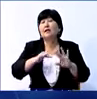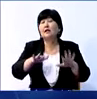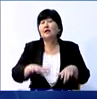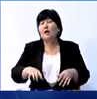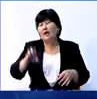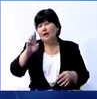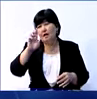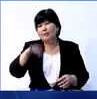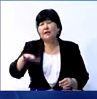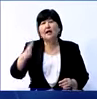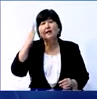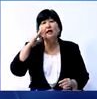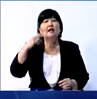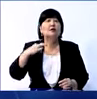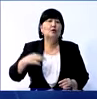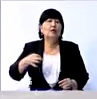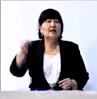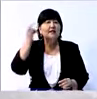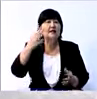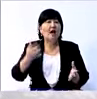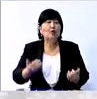еліміздің талантты ұлын еске алуда.